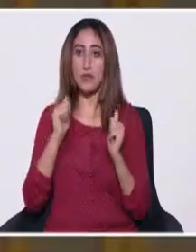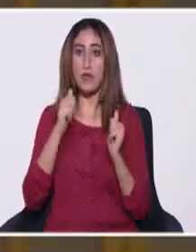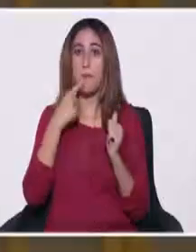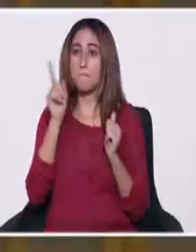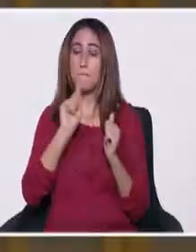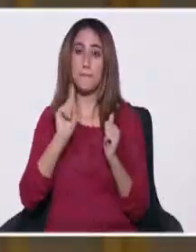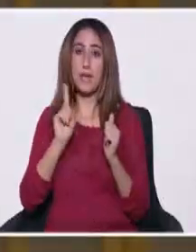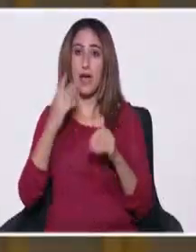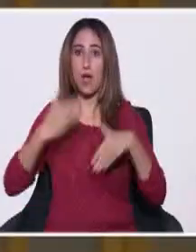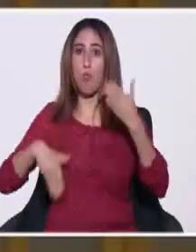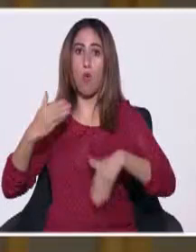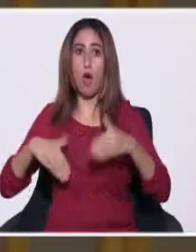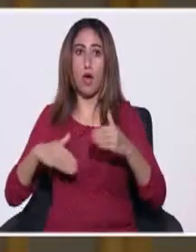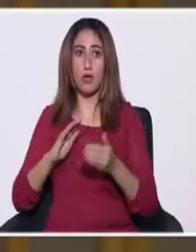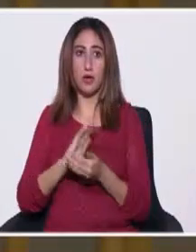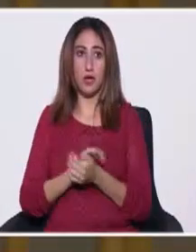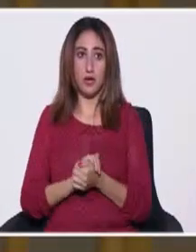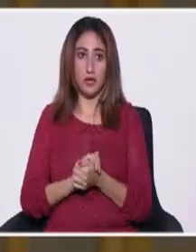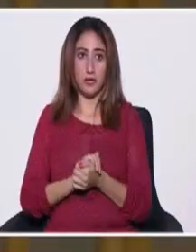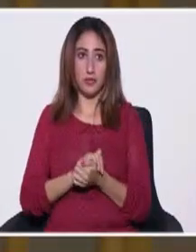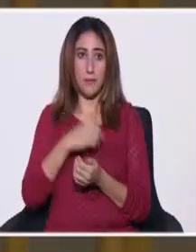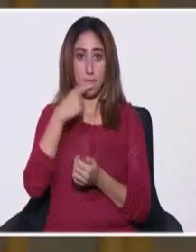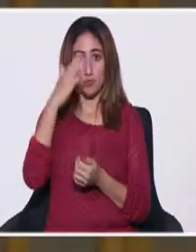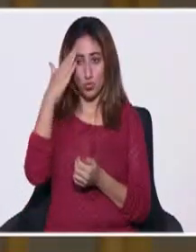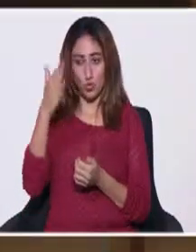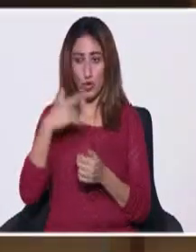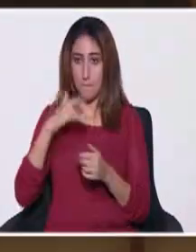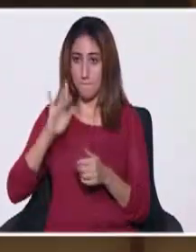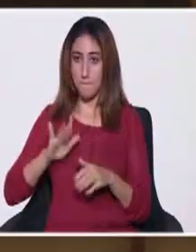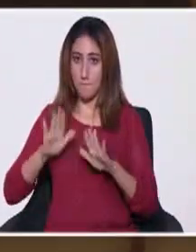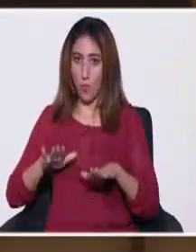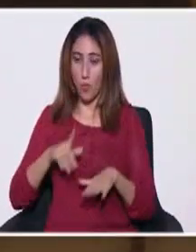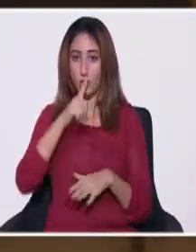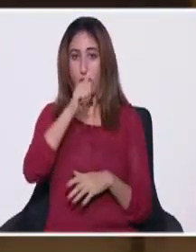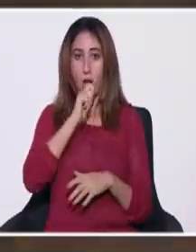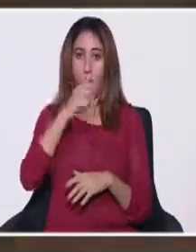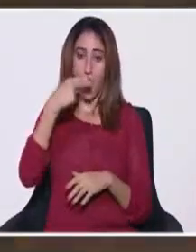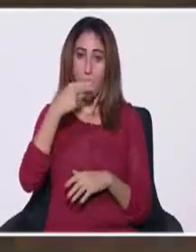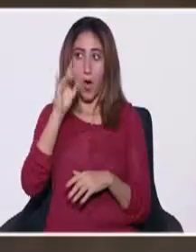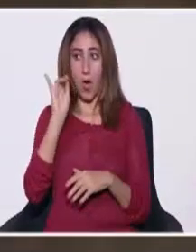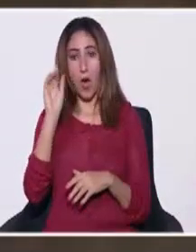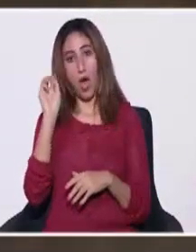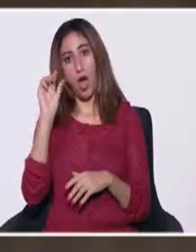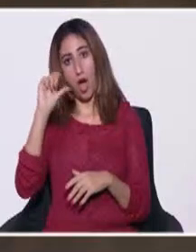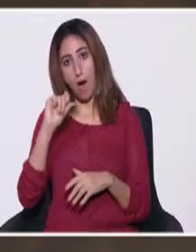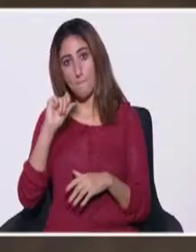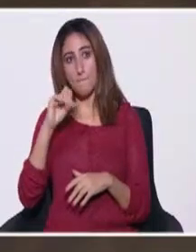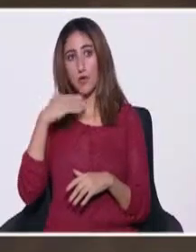في البدايه انا بشكر طبعا وجودي في البرنامج، وبشكر دكتور عمرو، ويعني